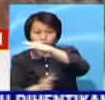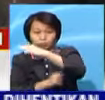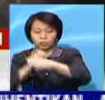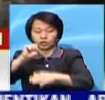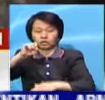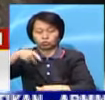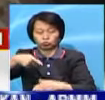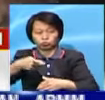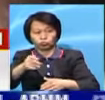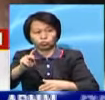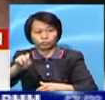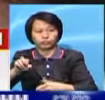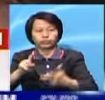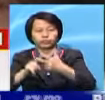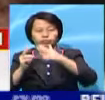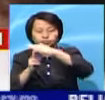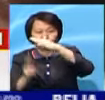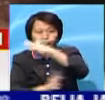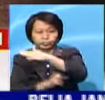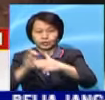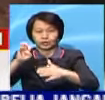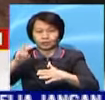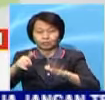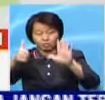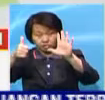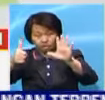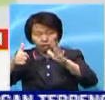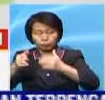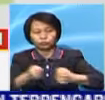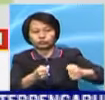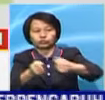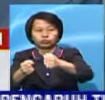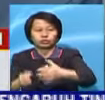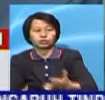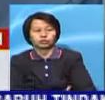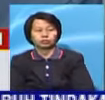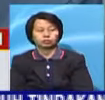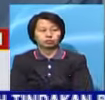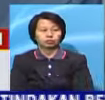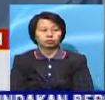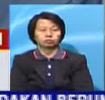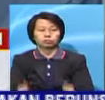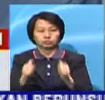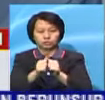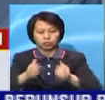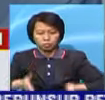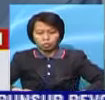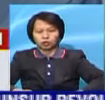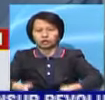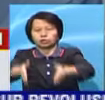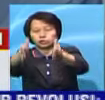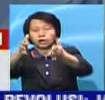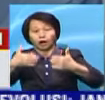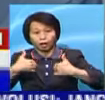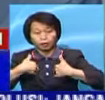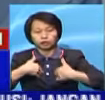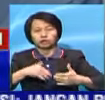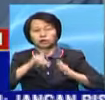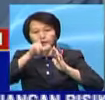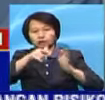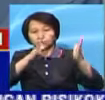Puih, Jambatan Sungai Karambai dan Jambatan Sungai Siru. Dengan ada jalan ini, kita mengharapkan nanti